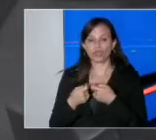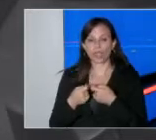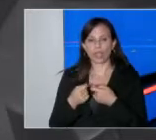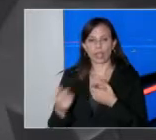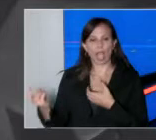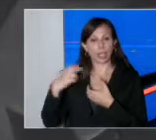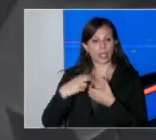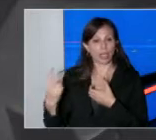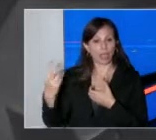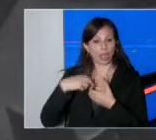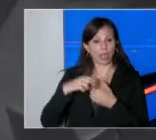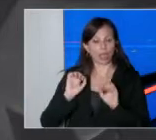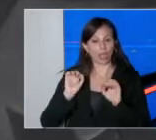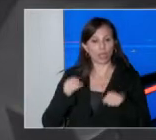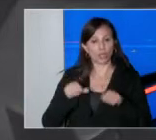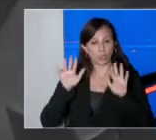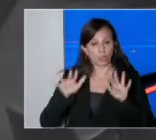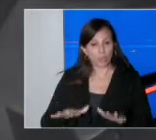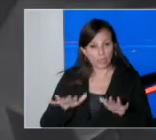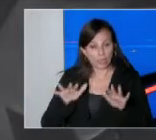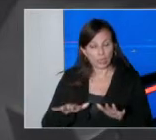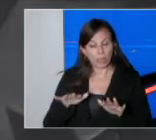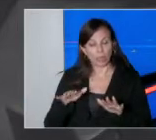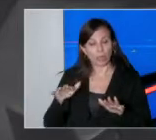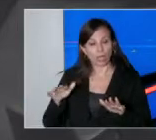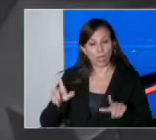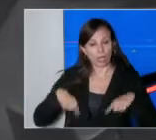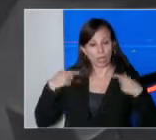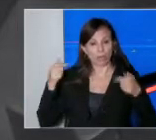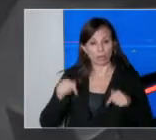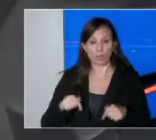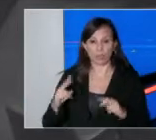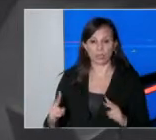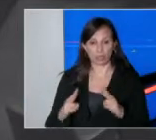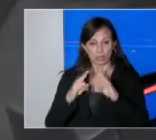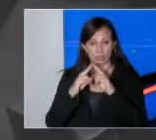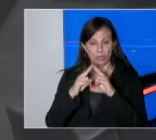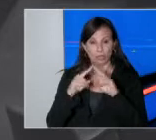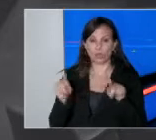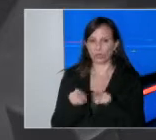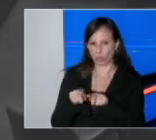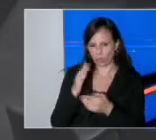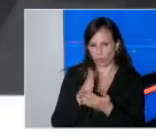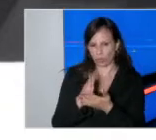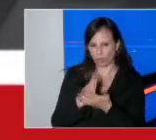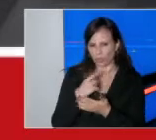לענייני ההשתלטות של האסלאם על אורחות החיים כאן בצרפת, וכמו שהוא אמר